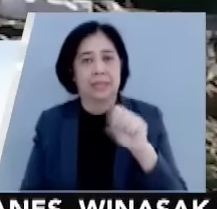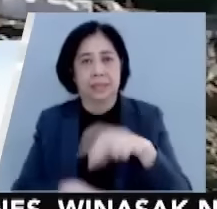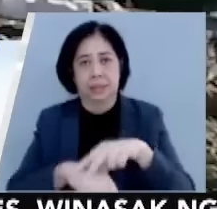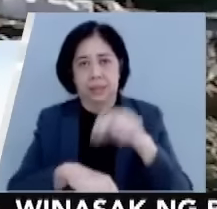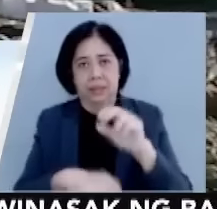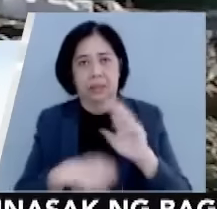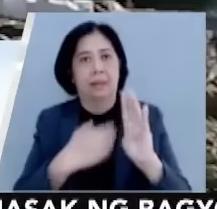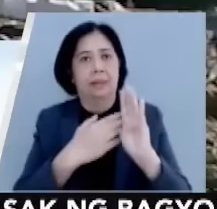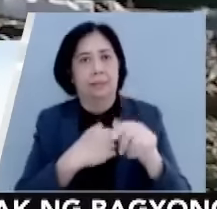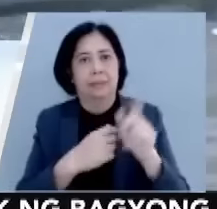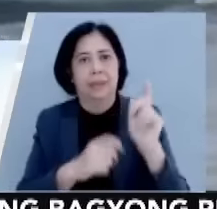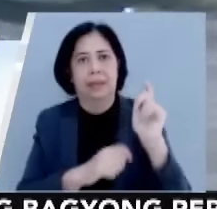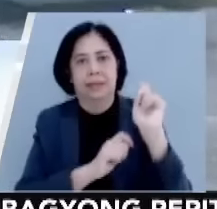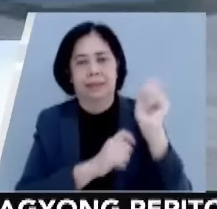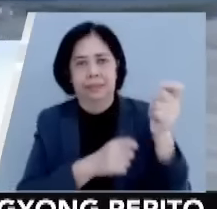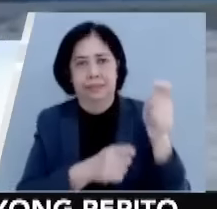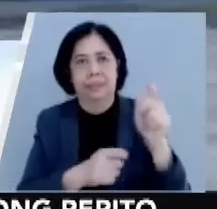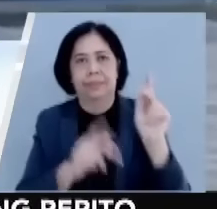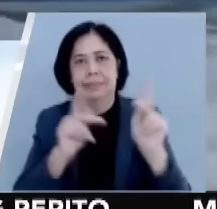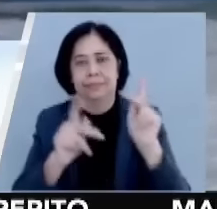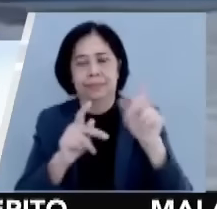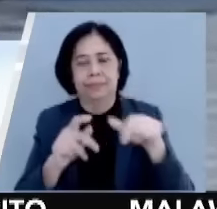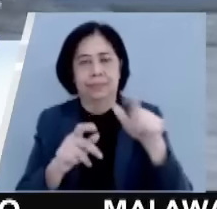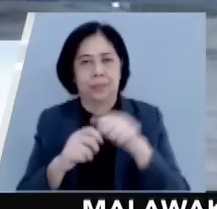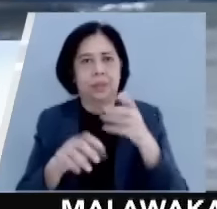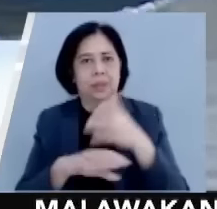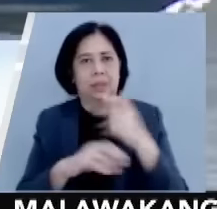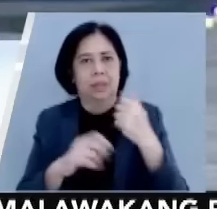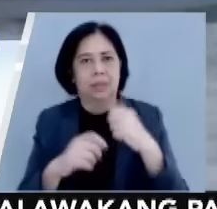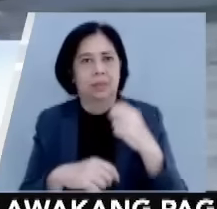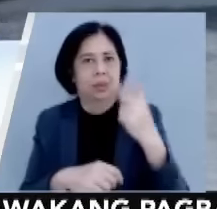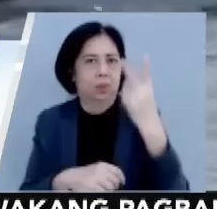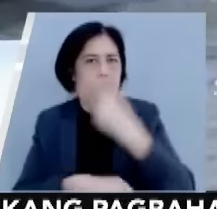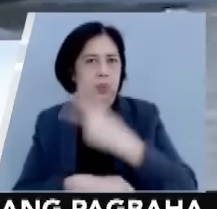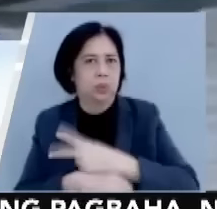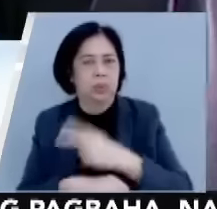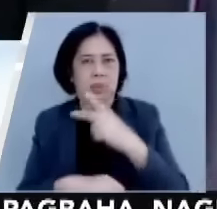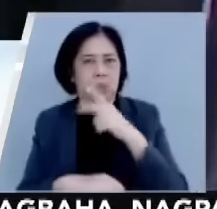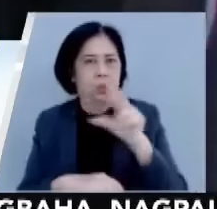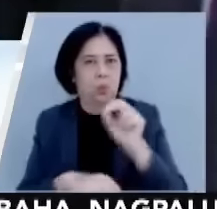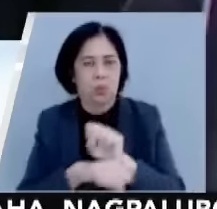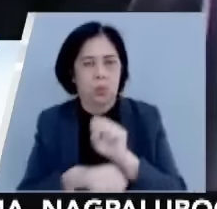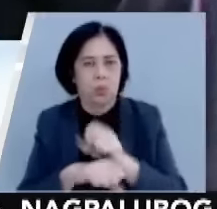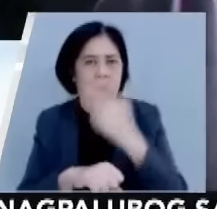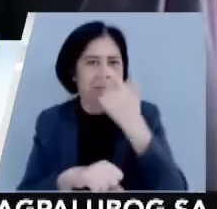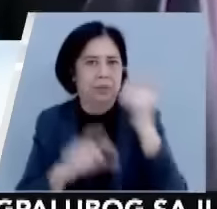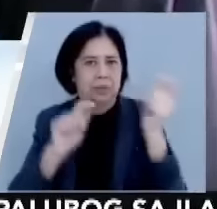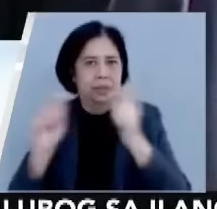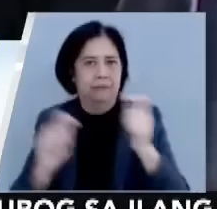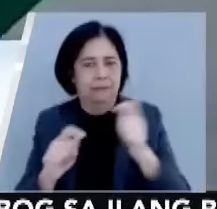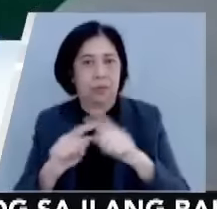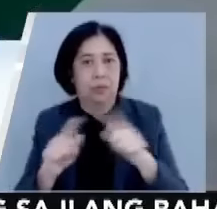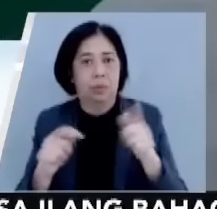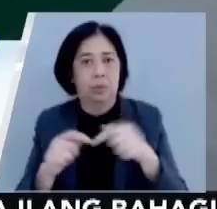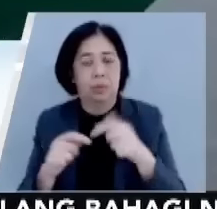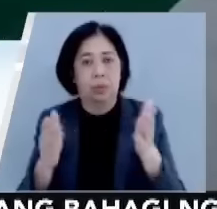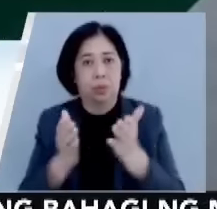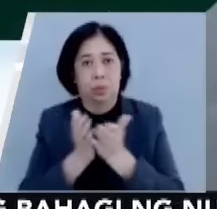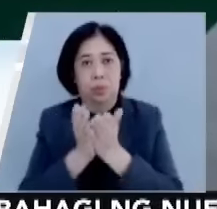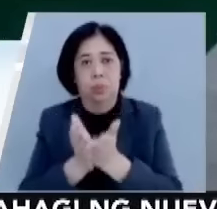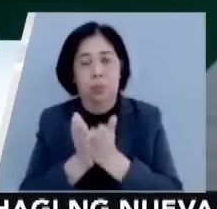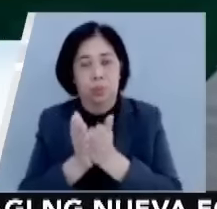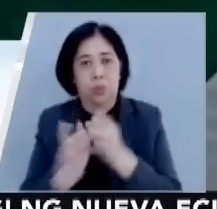laot ang mga mangingisda matapos mabakante ng 2 araw dahil sa bagyo. Pero ang maliliit ang bangka gaya ni Alvin,